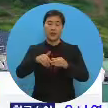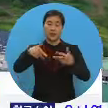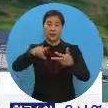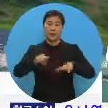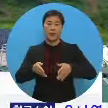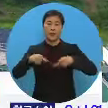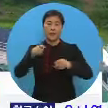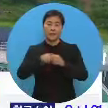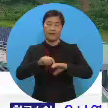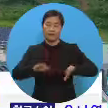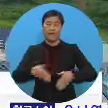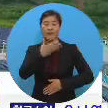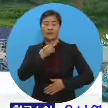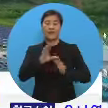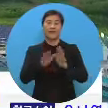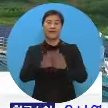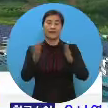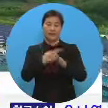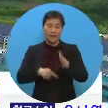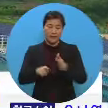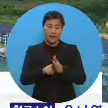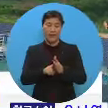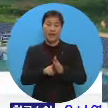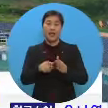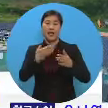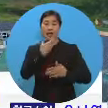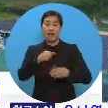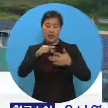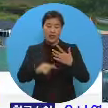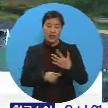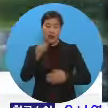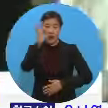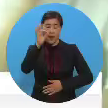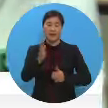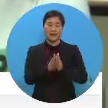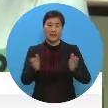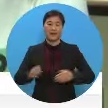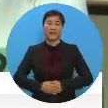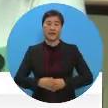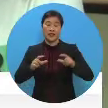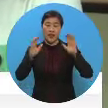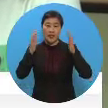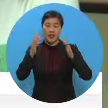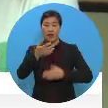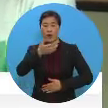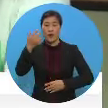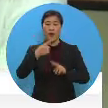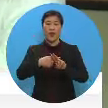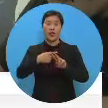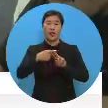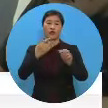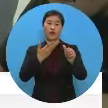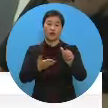전라남도는 민선 7기 도정 목표인 전남 행복시대를 열기 위해 체감형 행복시책을 발굴합니다. 지역 아동에게 꿈의